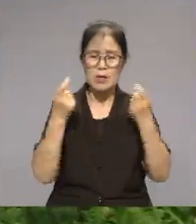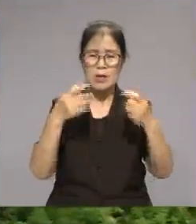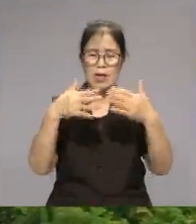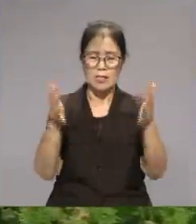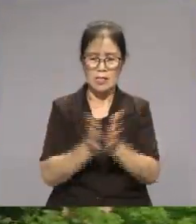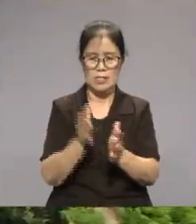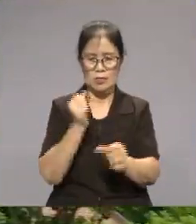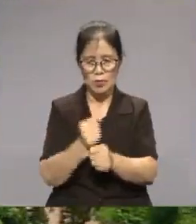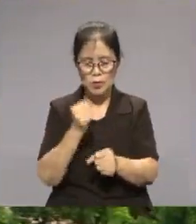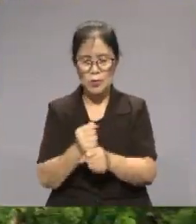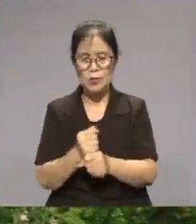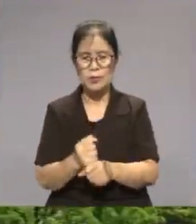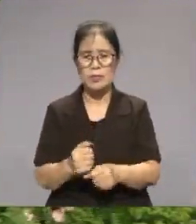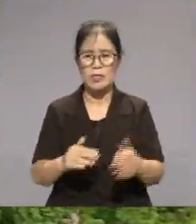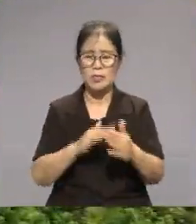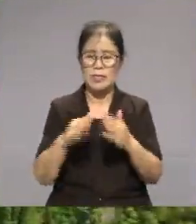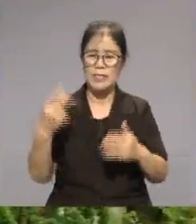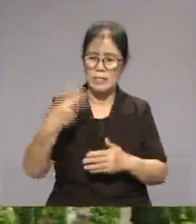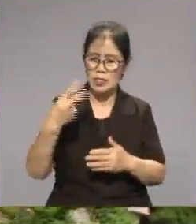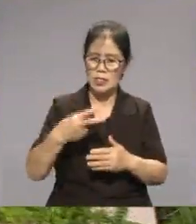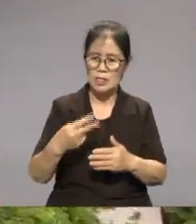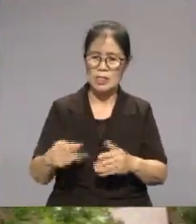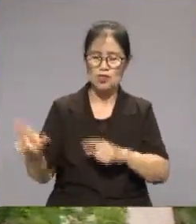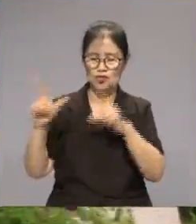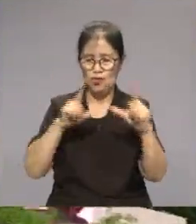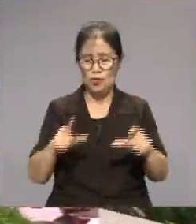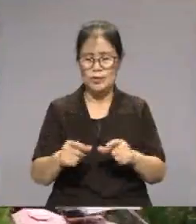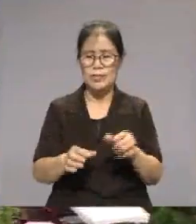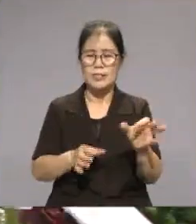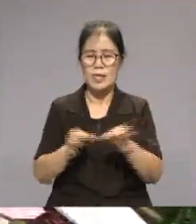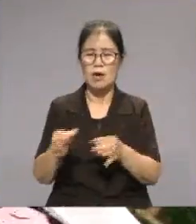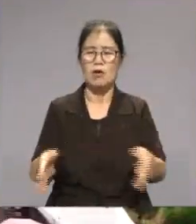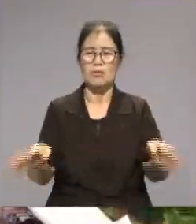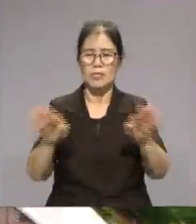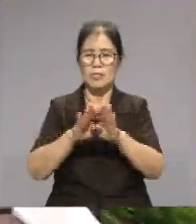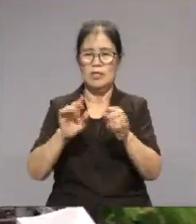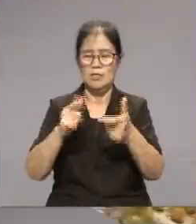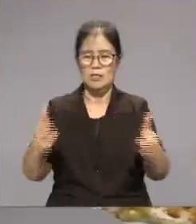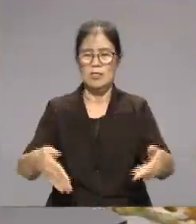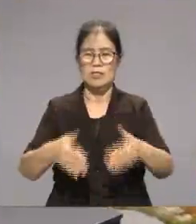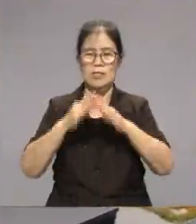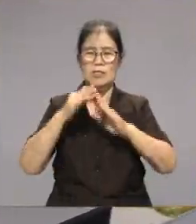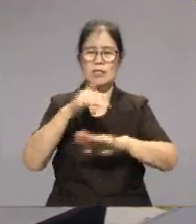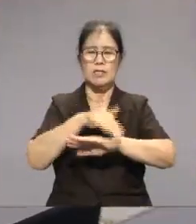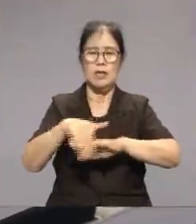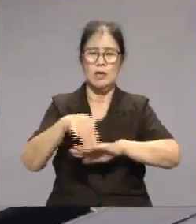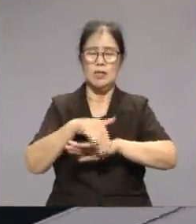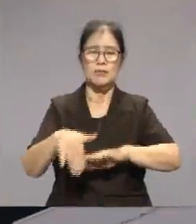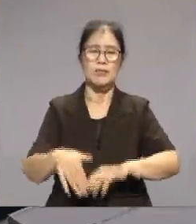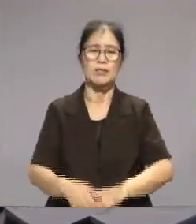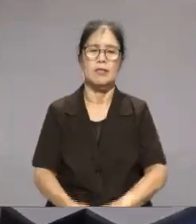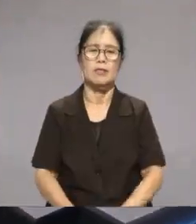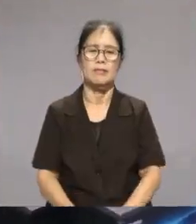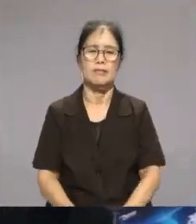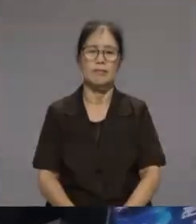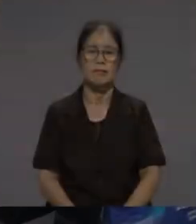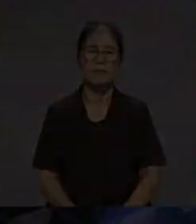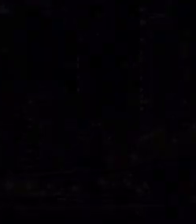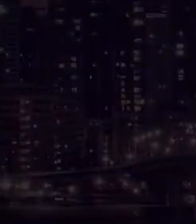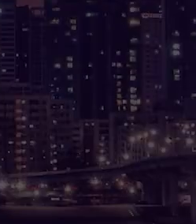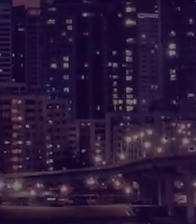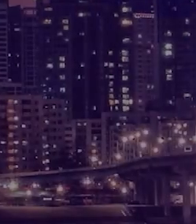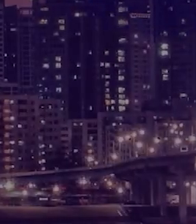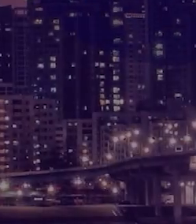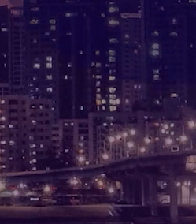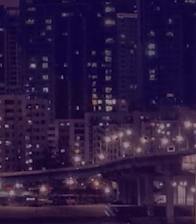함께 2000세대의 주거단지와 상업시설 등이 들어설 예정입니다. OBS 뉴스 윤종화입니다.